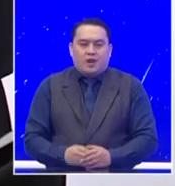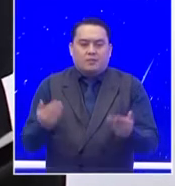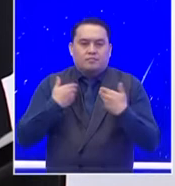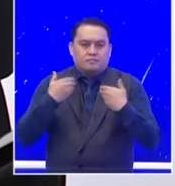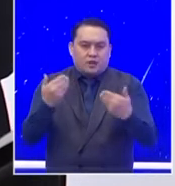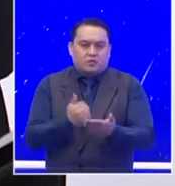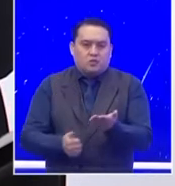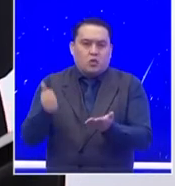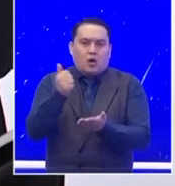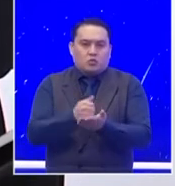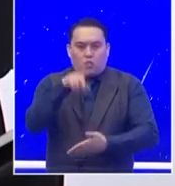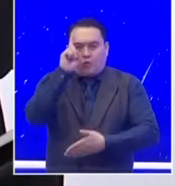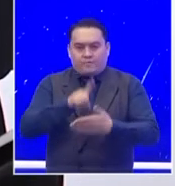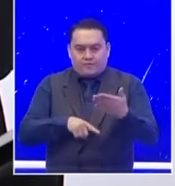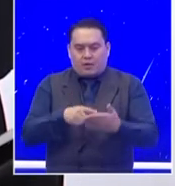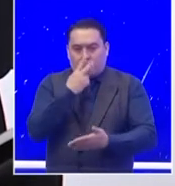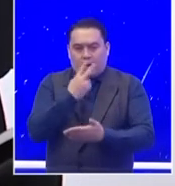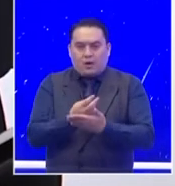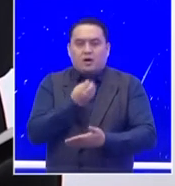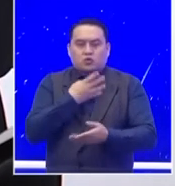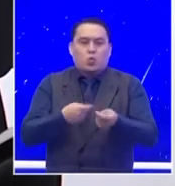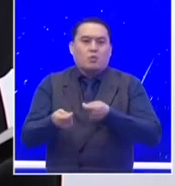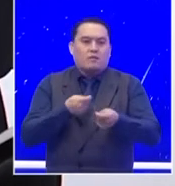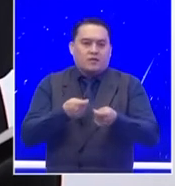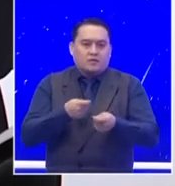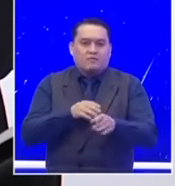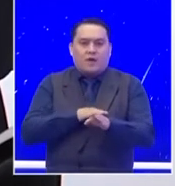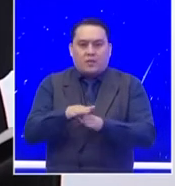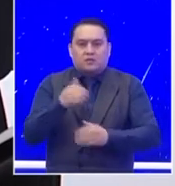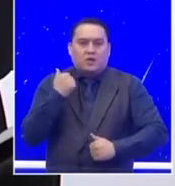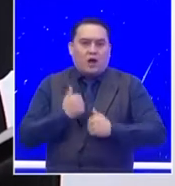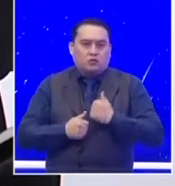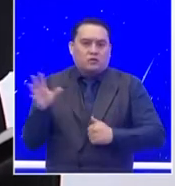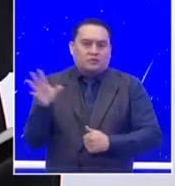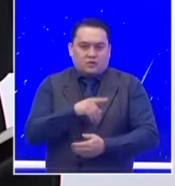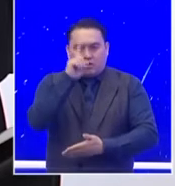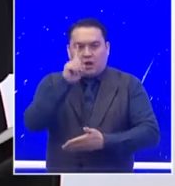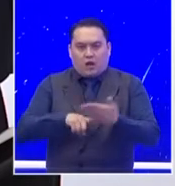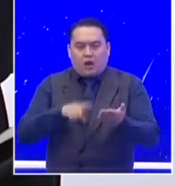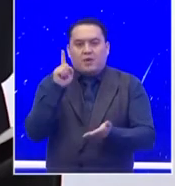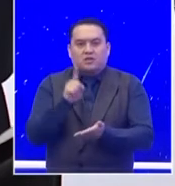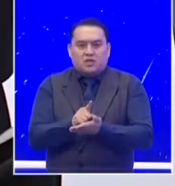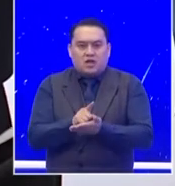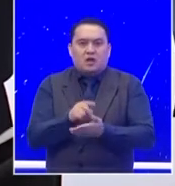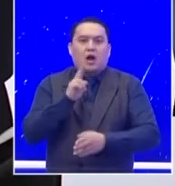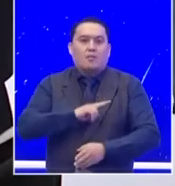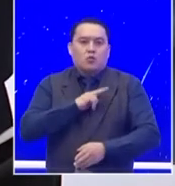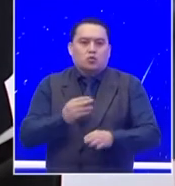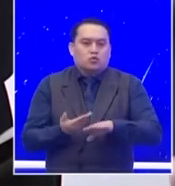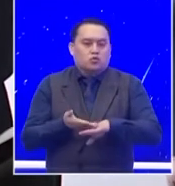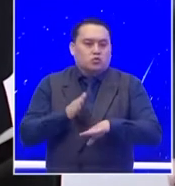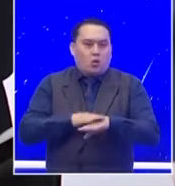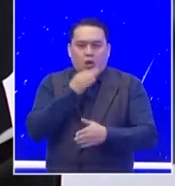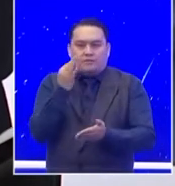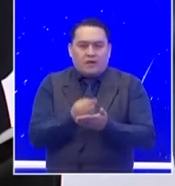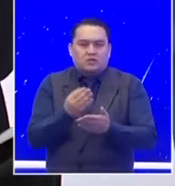Поздравляю с назначением. Уверен, проявишь себя как хороший управленец. Выполнишь достойно все возложенные на тебя обязанности. Работа нелегкая,